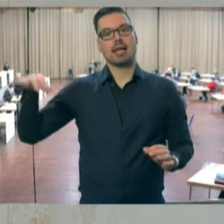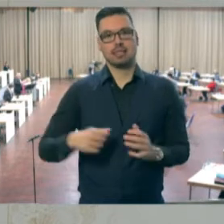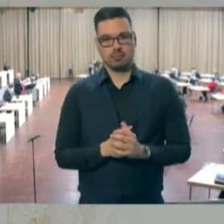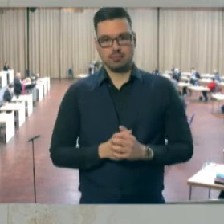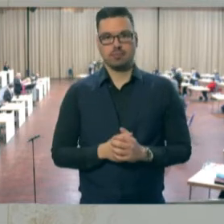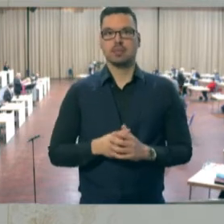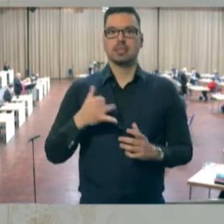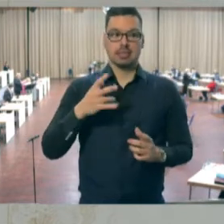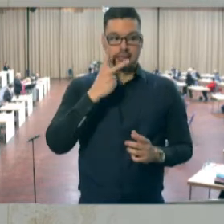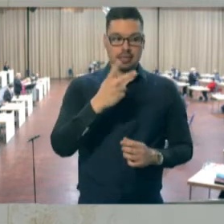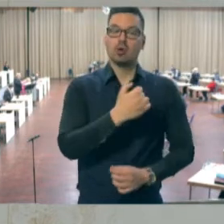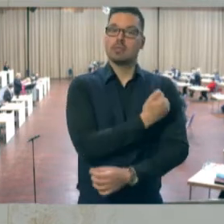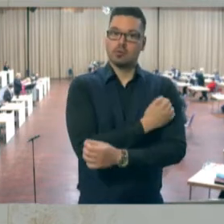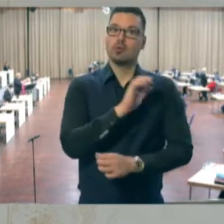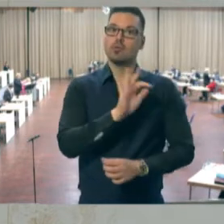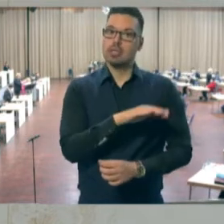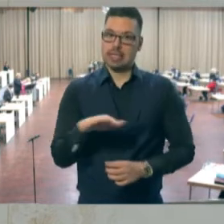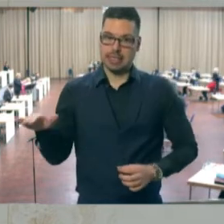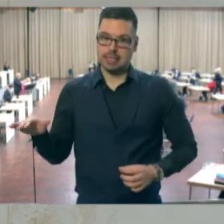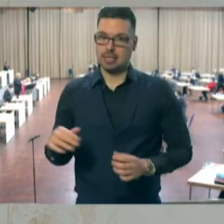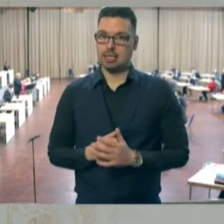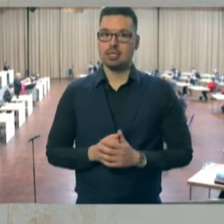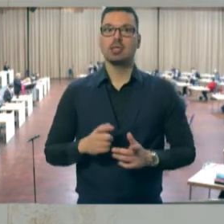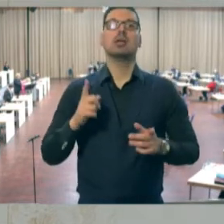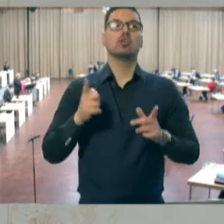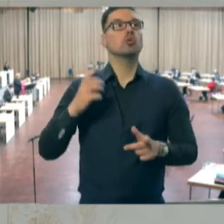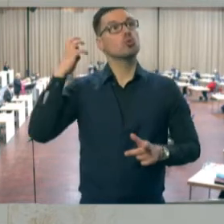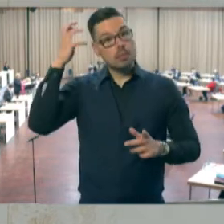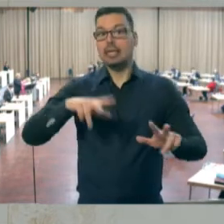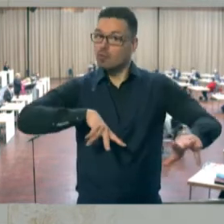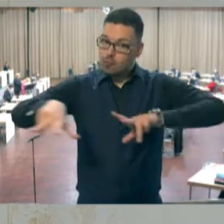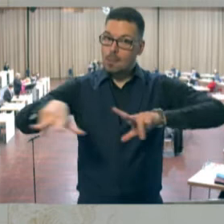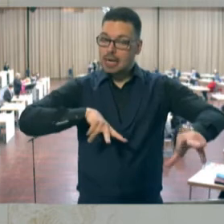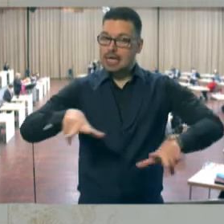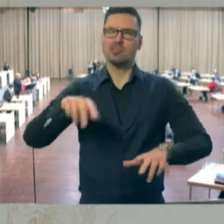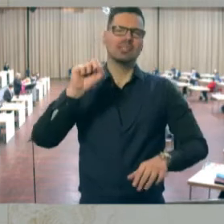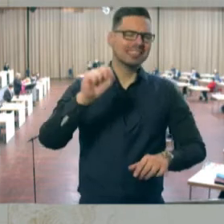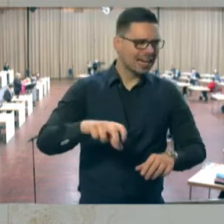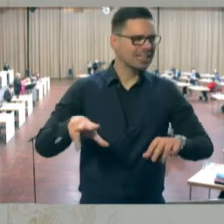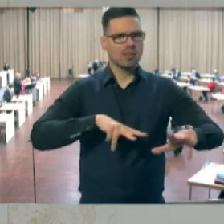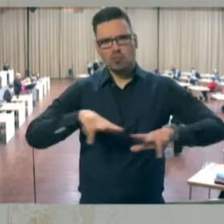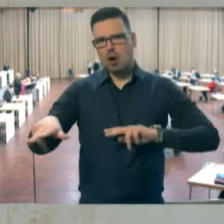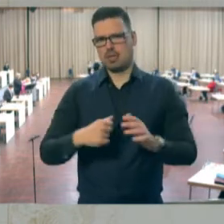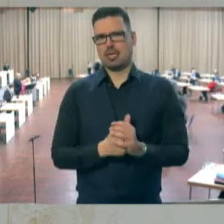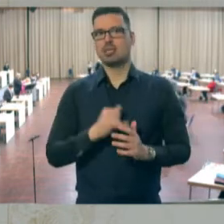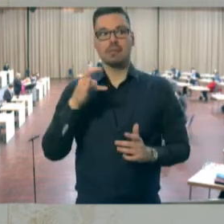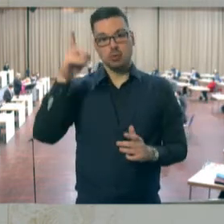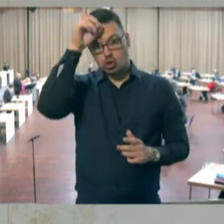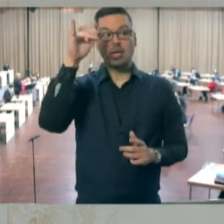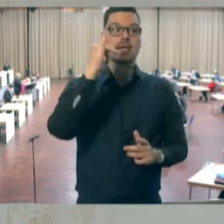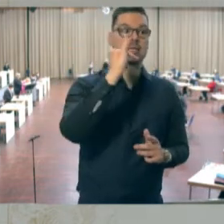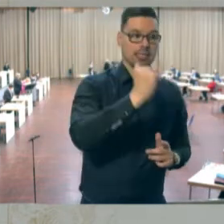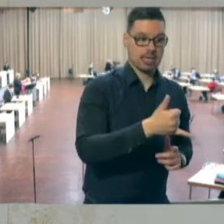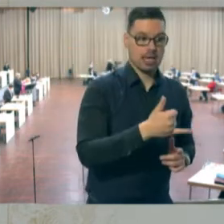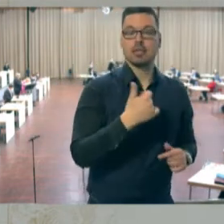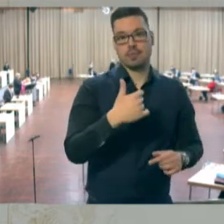dass Impfstoffe auch für Kinder zur Verfügung stehen, zumindest mal alle Vorbereitungen trifft, dass, wenn sie bei uns zugelassen werden, auch wir